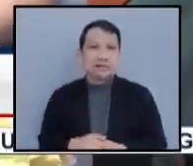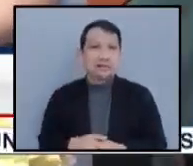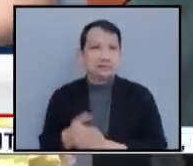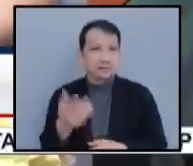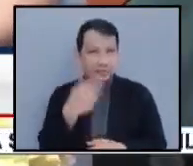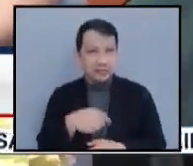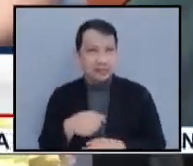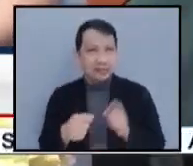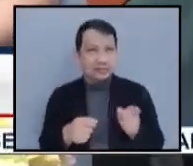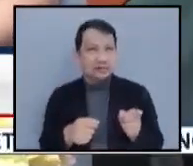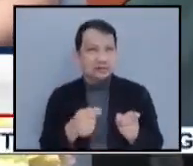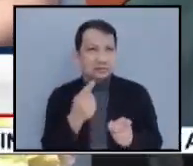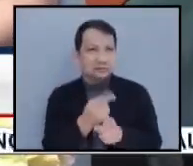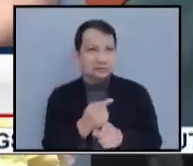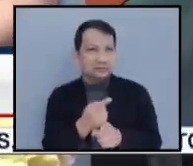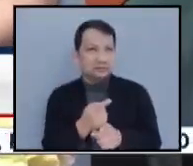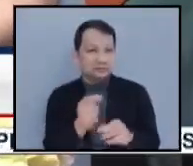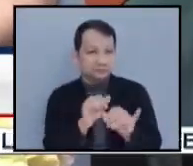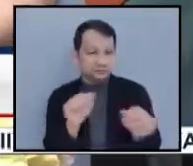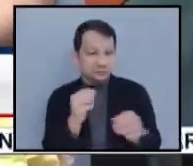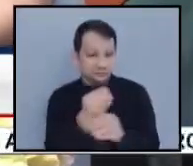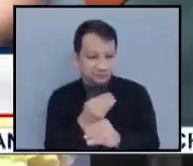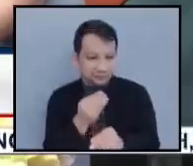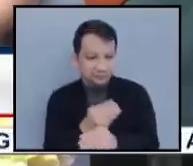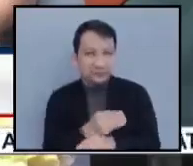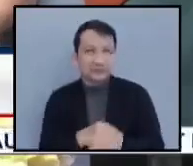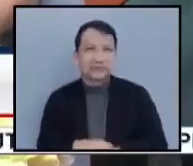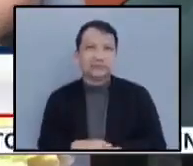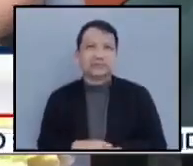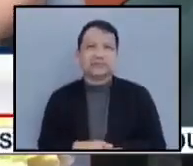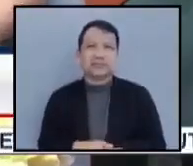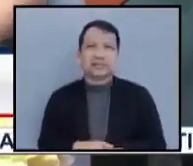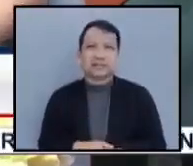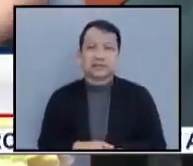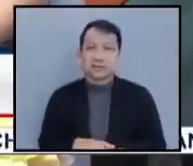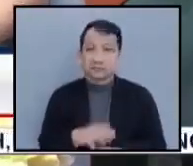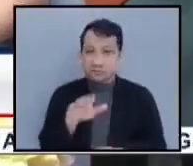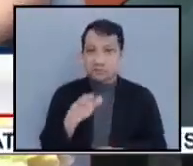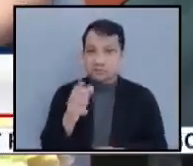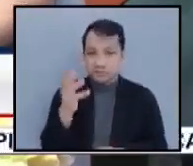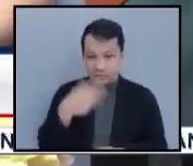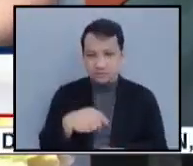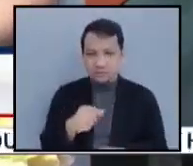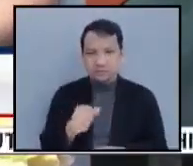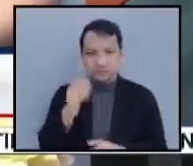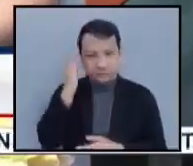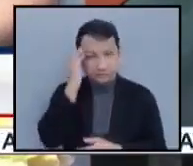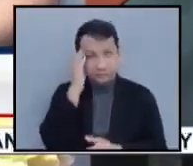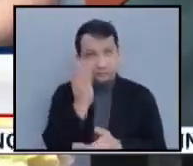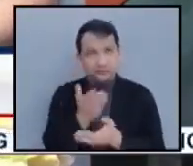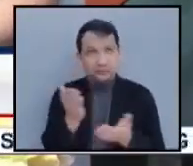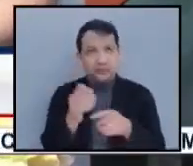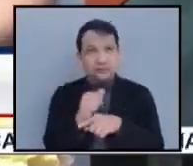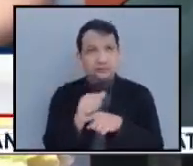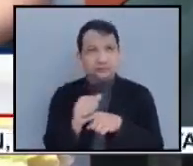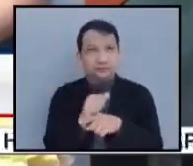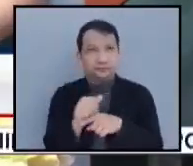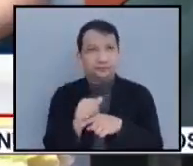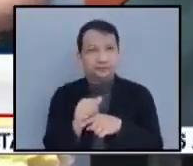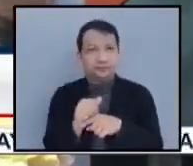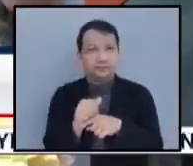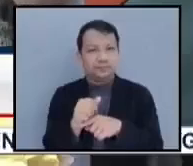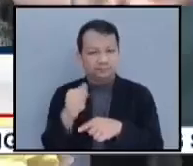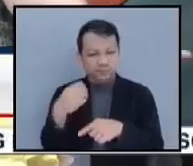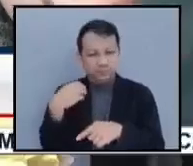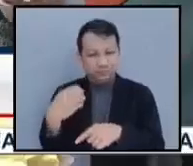mga sinasabi natin tungkol sa math, tinadawan na lang kaya tayo. Kaya nga. Hindi, pero it's nice to know na talagang nagtitrain siya, may mga coaches siya